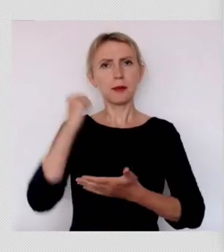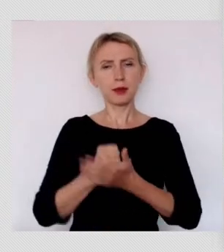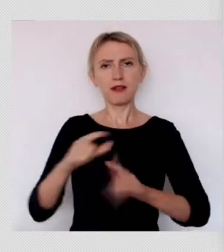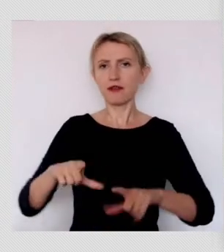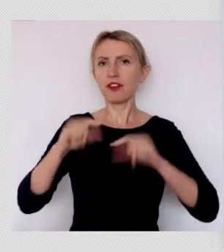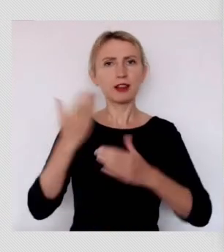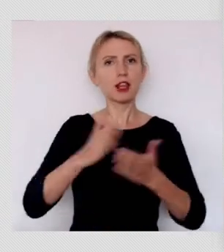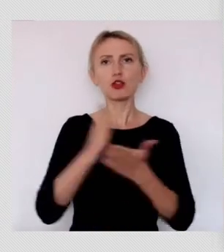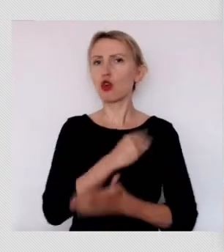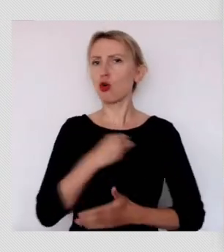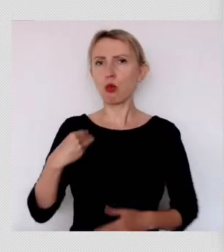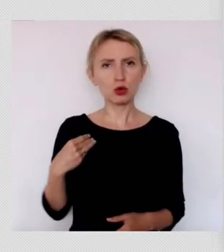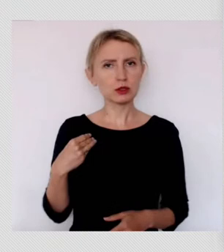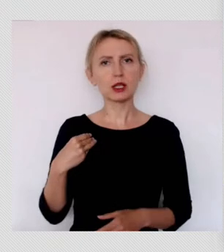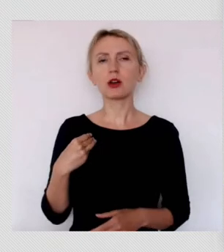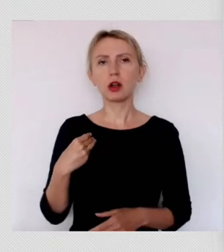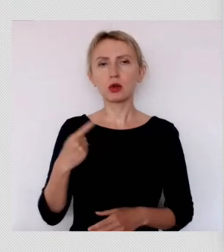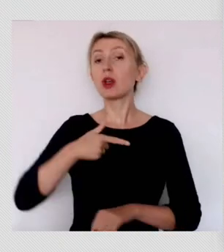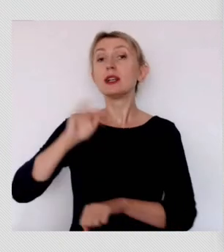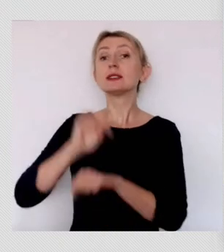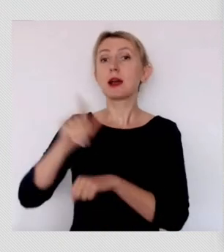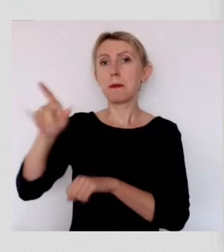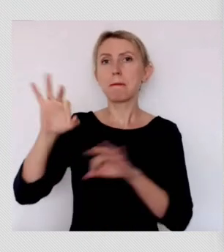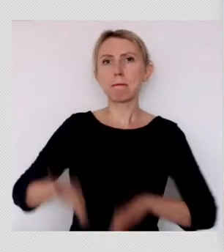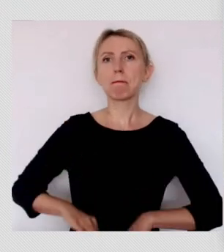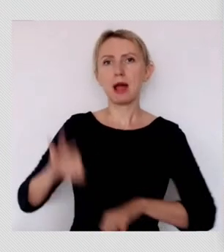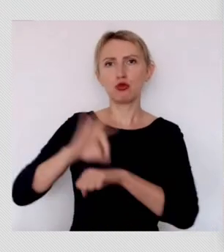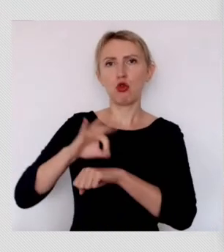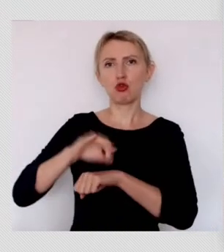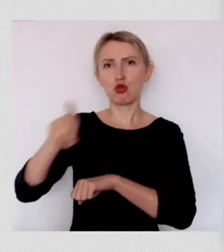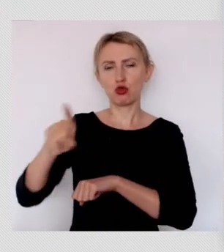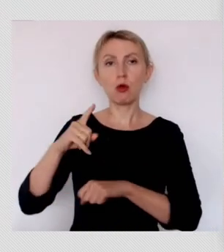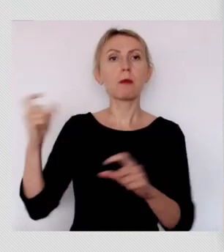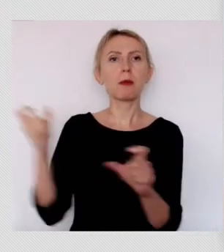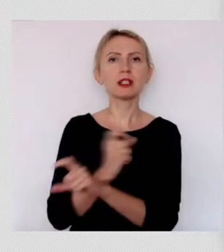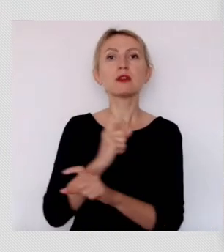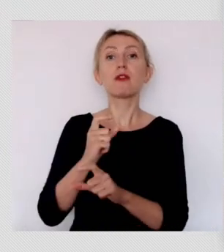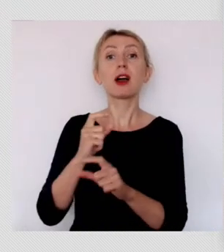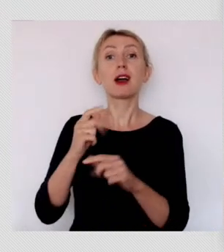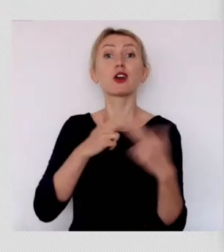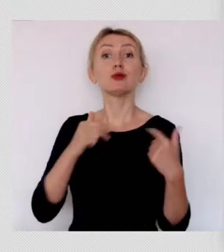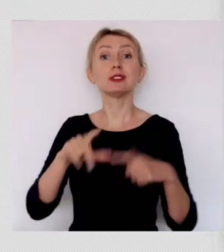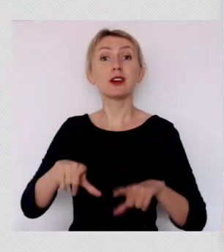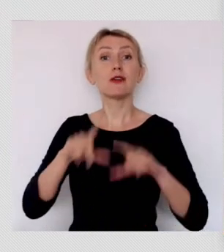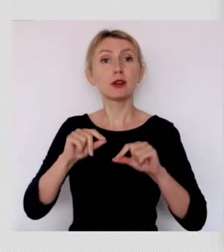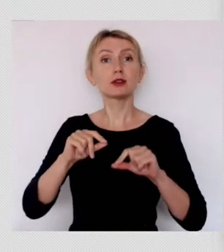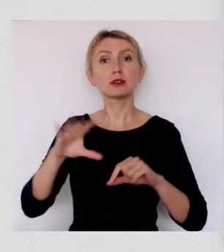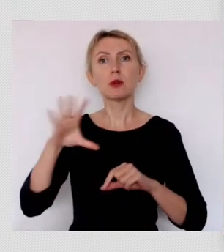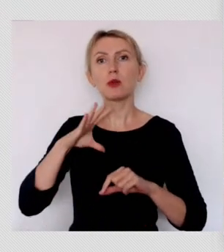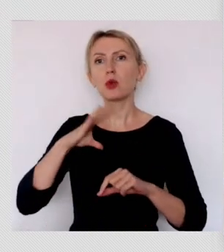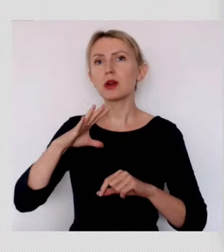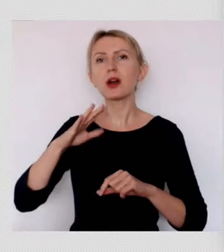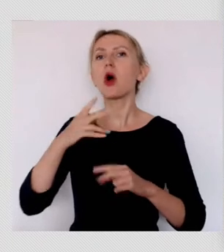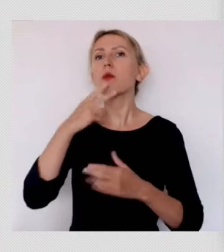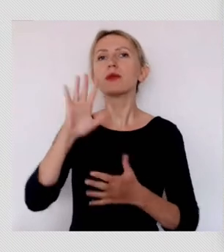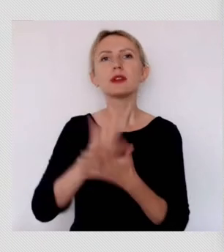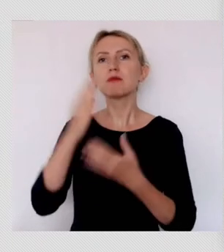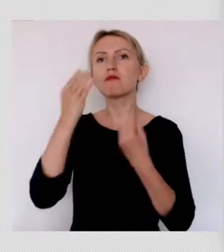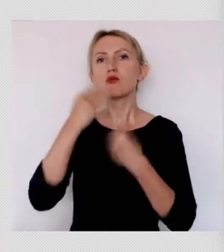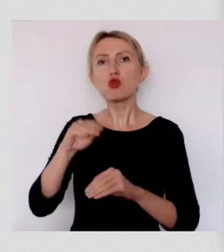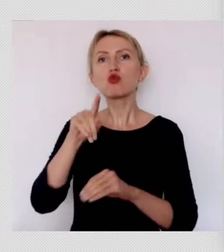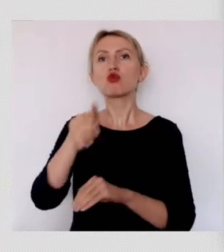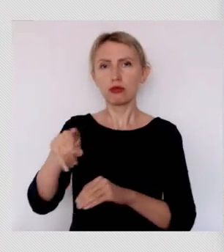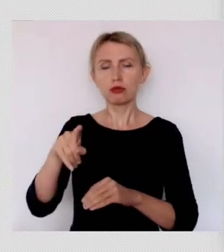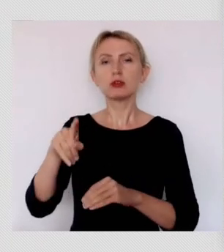tylko polskiego. I tu zgadzam się z panem doktorem. Wówczas Państwowa Komisja Wyborcza miała opinię jednej z tych najlepszych, jeżeli nie